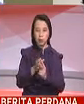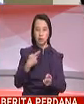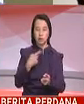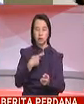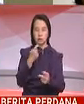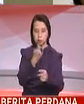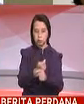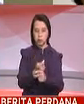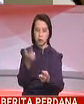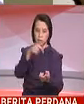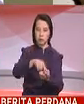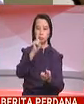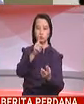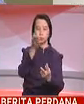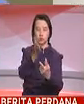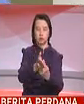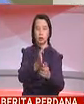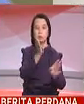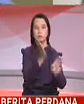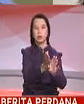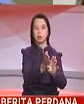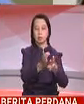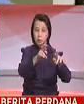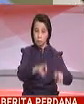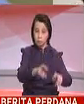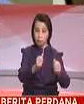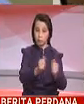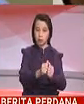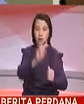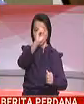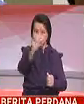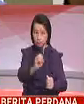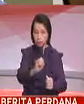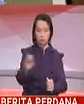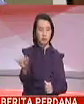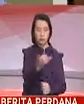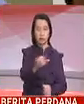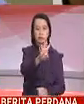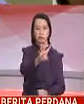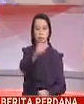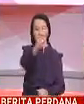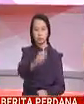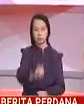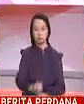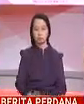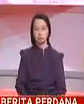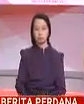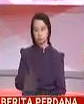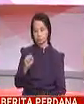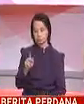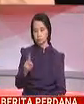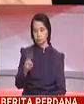letakkan lagi 10 itu di Bank Rakyat dengan kadar yang sama, itu 4%. Tambah beliau, skim